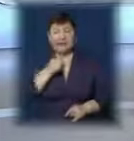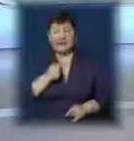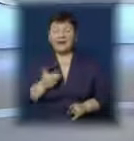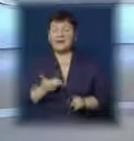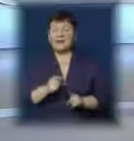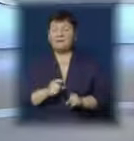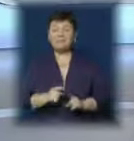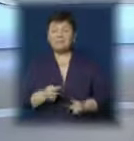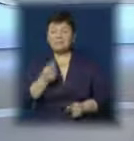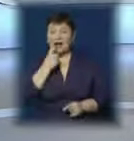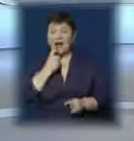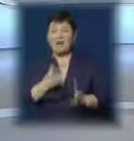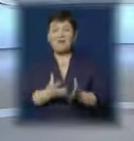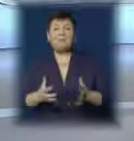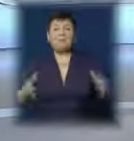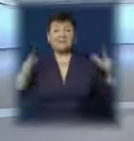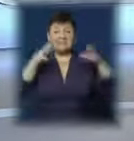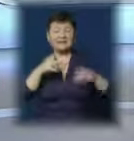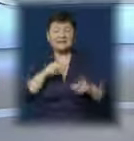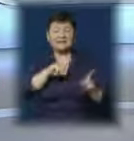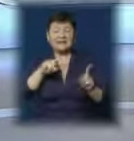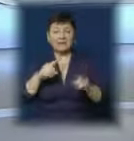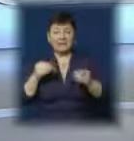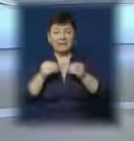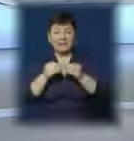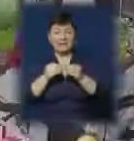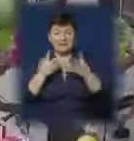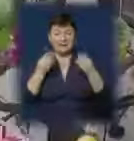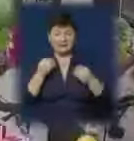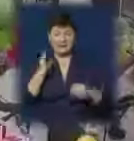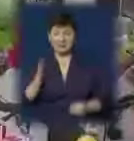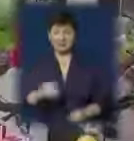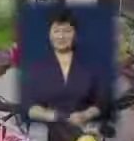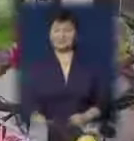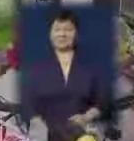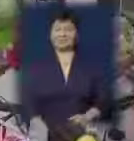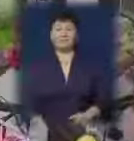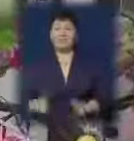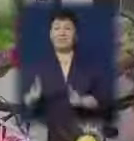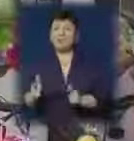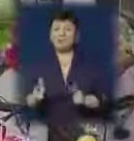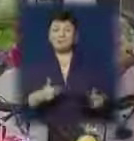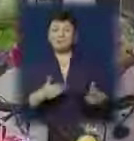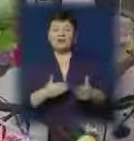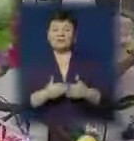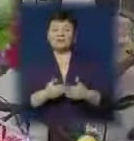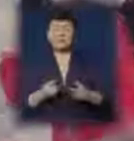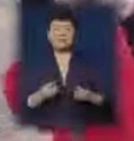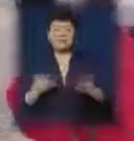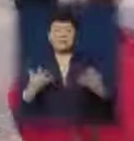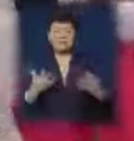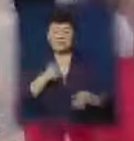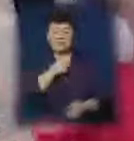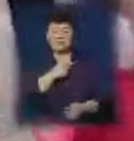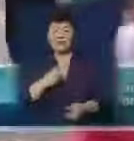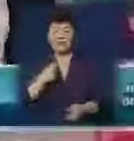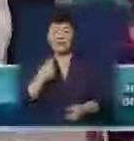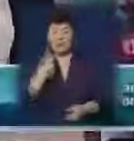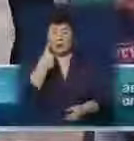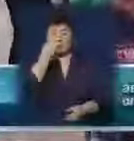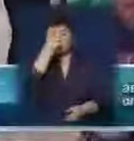писанка Закарпаття прикрашатиме Тячів упродовж 10 днів. Підготовка до свята Писанки у Тячеві тривала близько